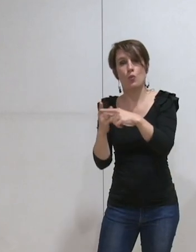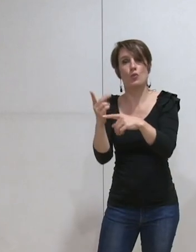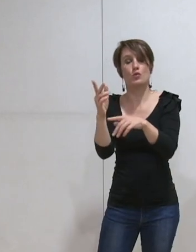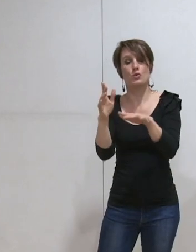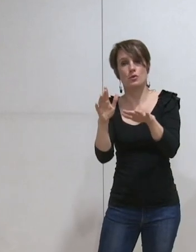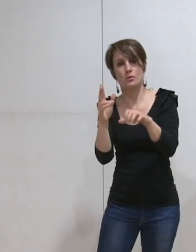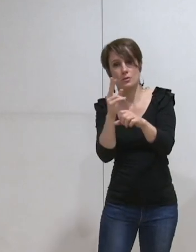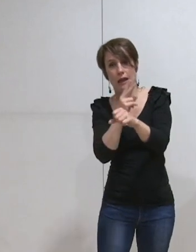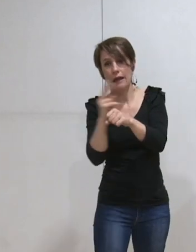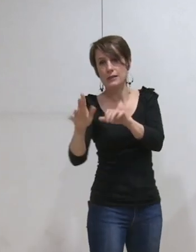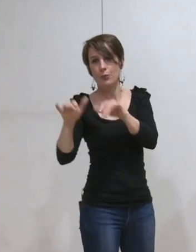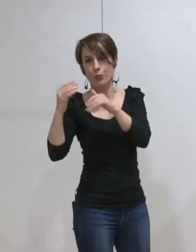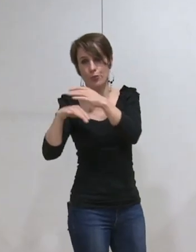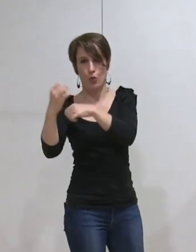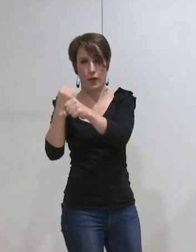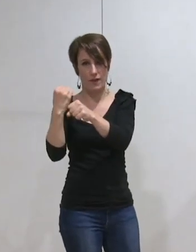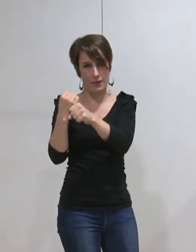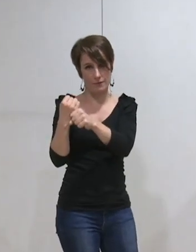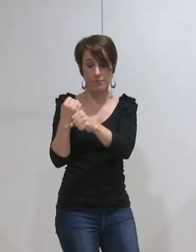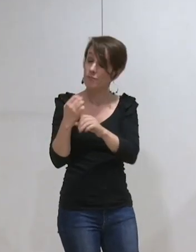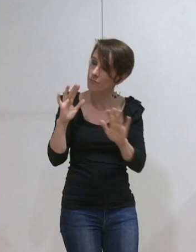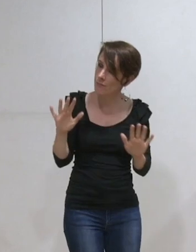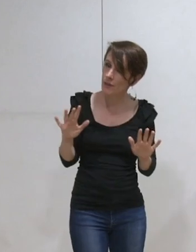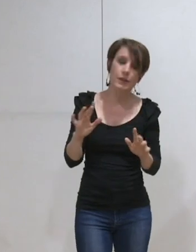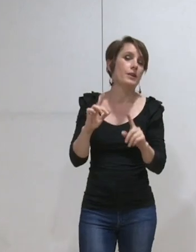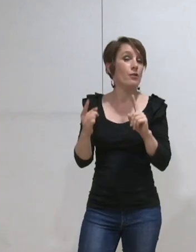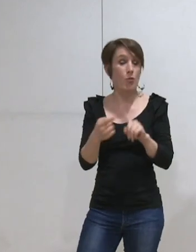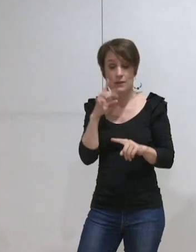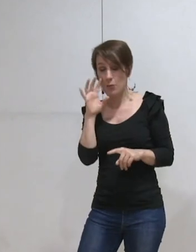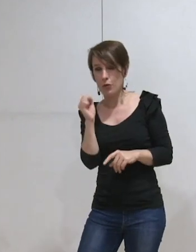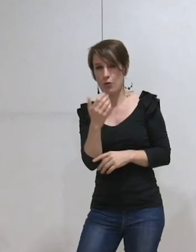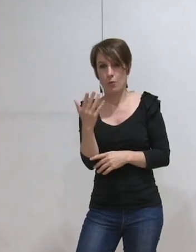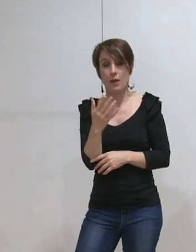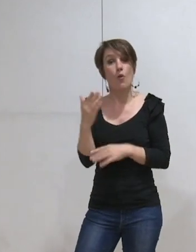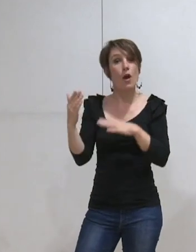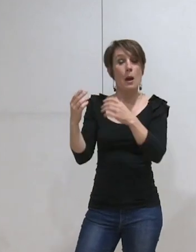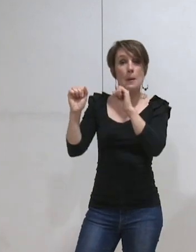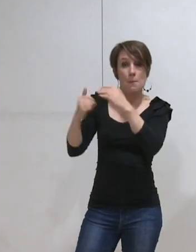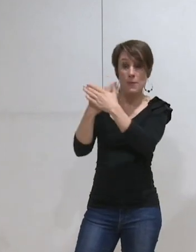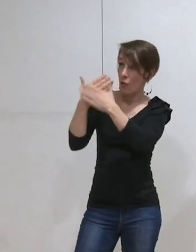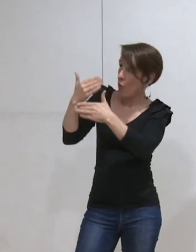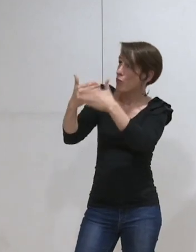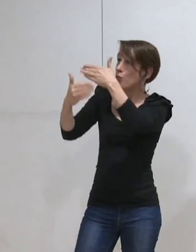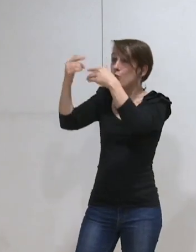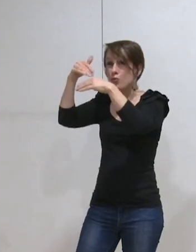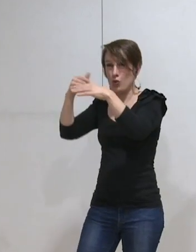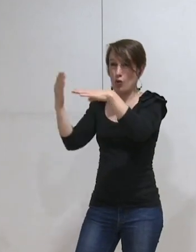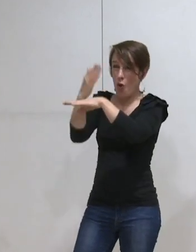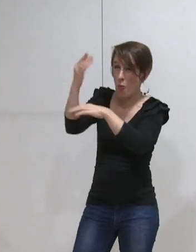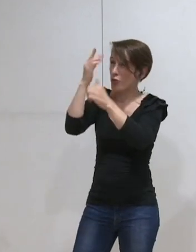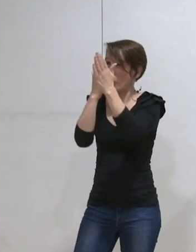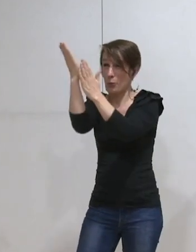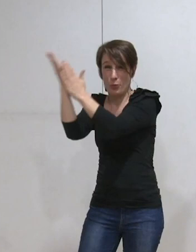il est important effectivement de noter que pour réussir une M une métropole de projet nous devons accompagner les